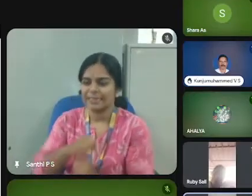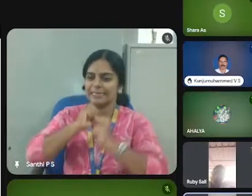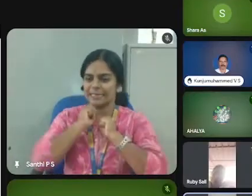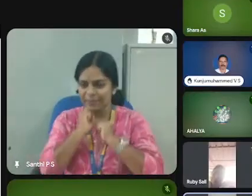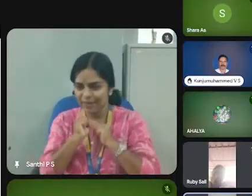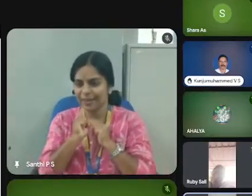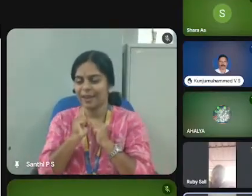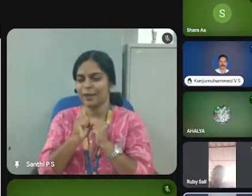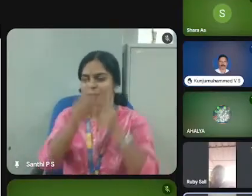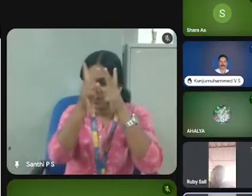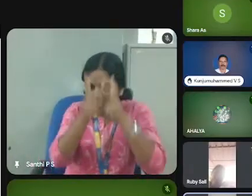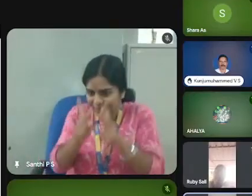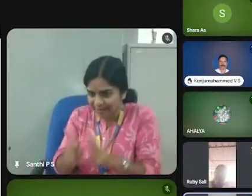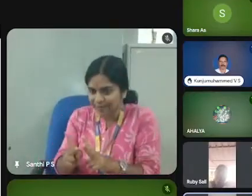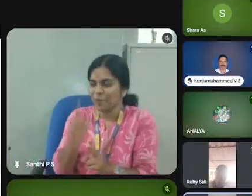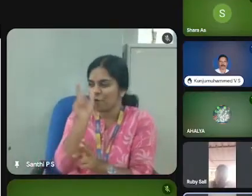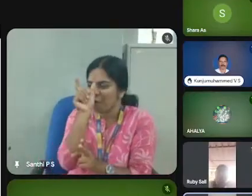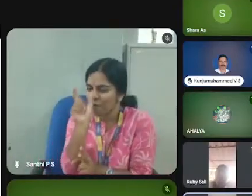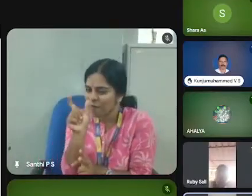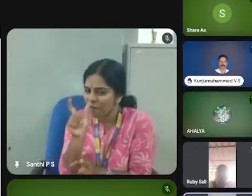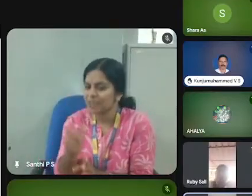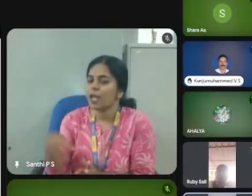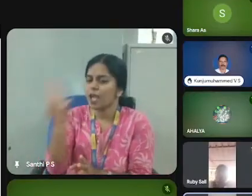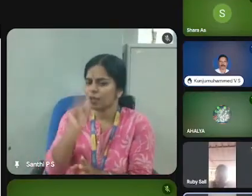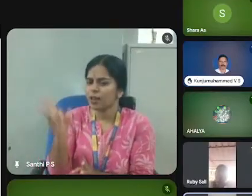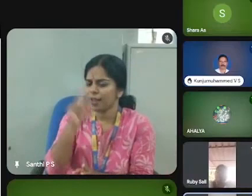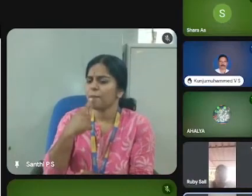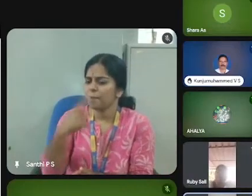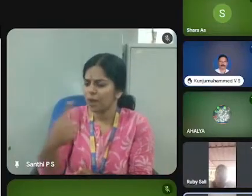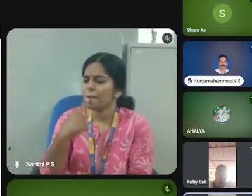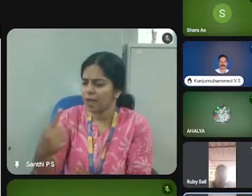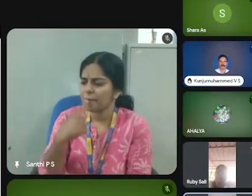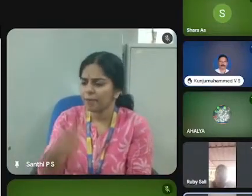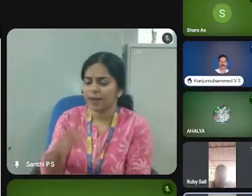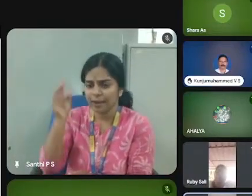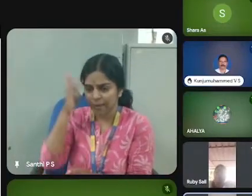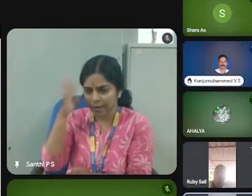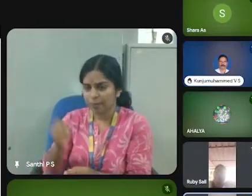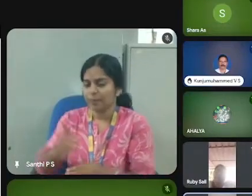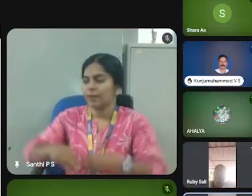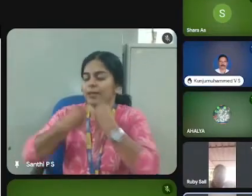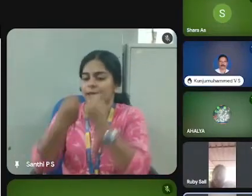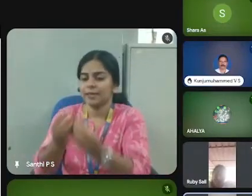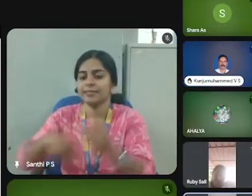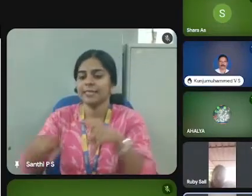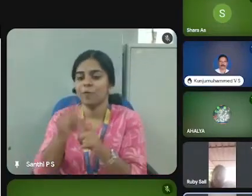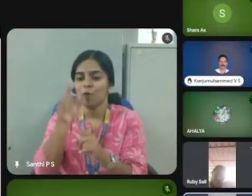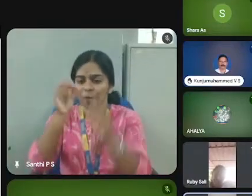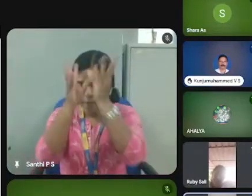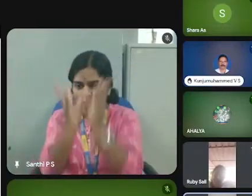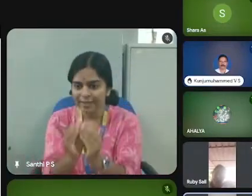ബുദ്ധിമുട്ടാണെങ്കിൽ നമ്മൾ വേർഡ്സ് ഒക്കെ കൊടുത്ത് അത് റിപ്പീറ്റ് ചെയ്യിപ്പിക്കുക, അവർക്ക് ഓർത്ത് വെക്കാൻ പറ്റുന്ന നമ്പർ ഓഫ് വേർഡ്സിന്റെ എണ്ണം കൂട്ടാൻ നോക്കുക,